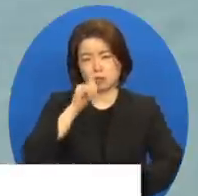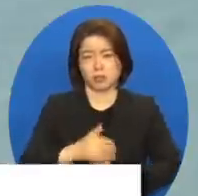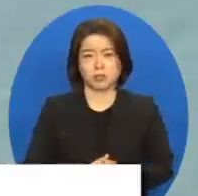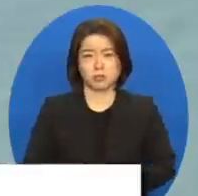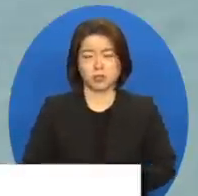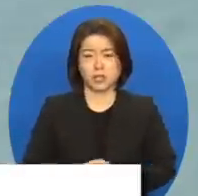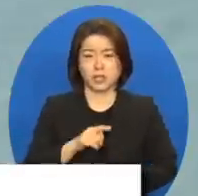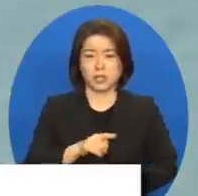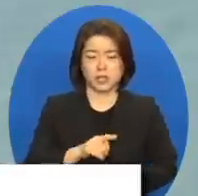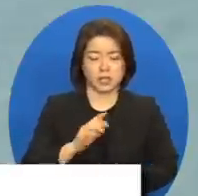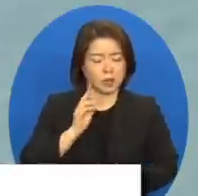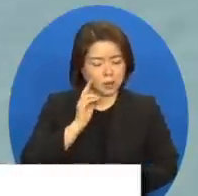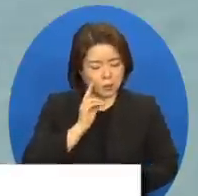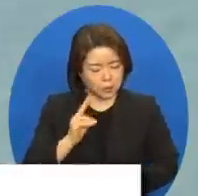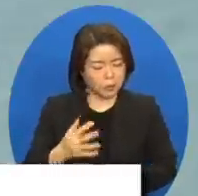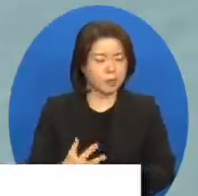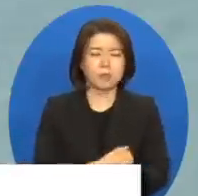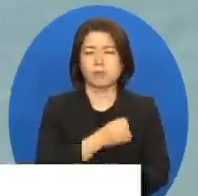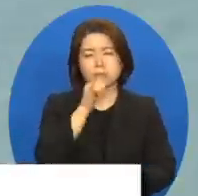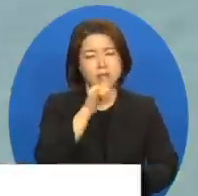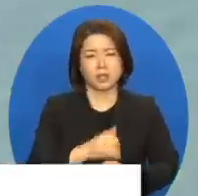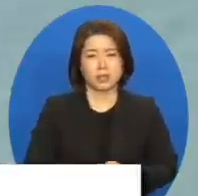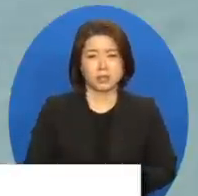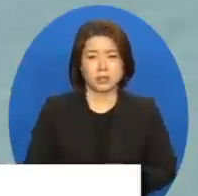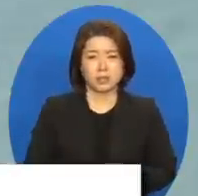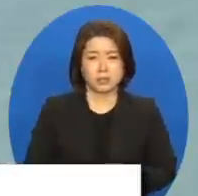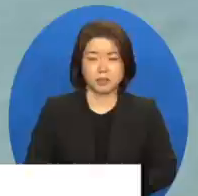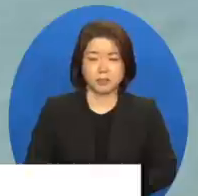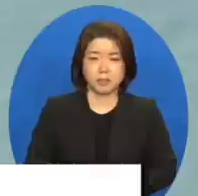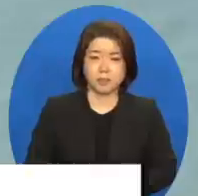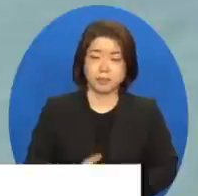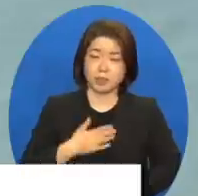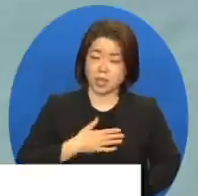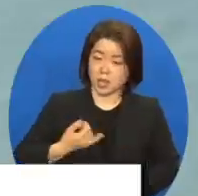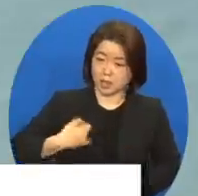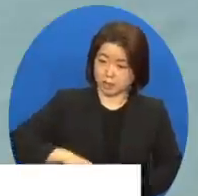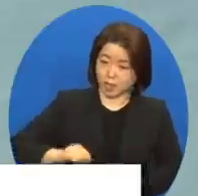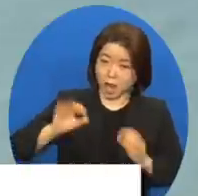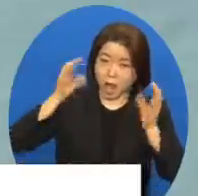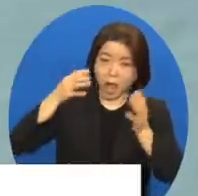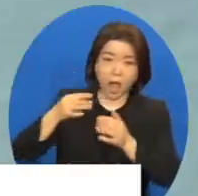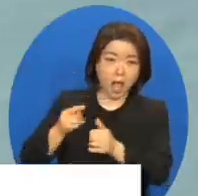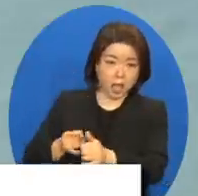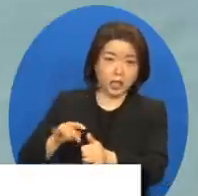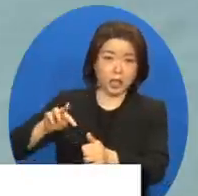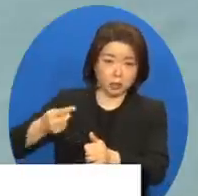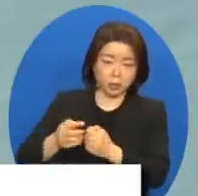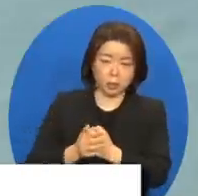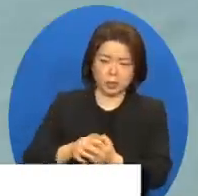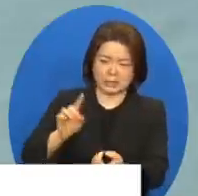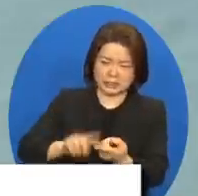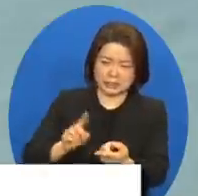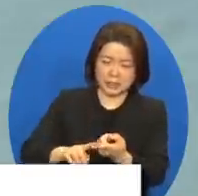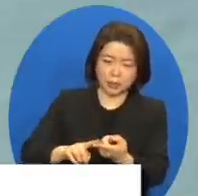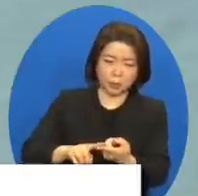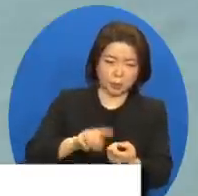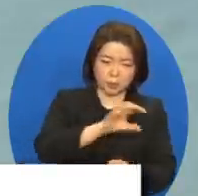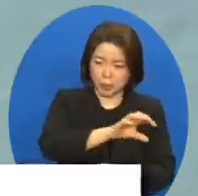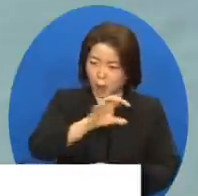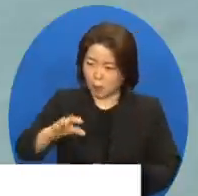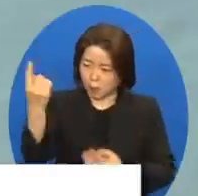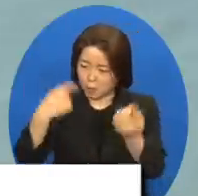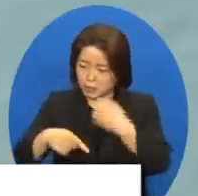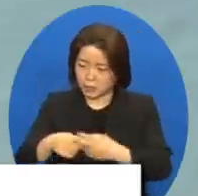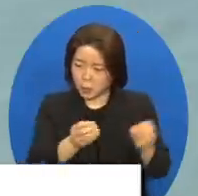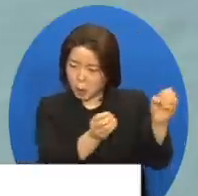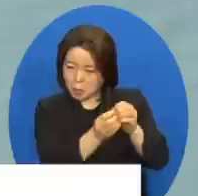이게 너무 끔찍하더래요. 그러면 내 딸 아이에게도 그대로 이 상처를 물려주고 마는